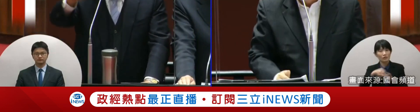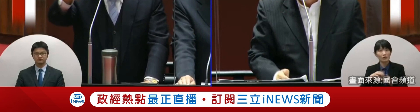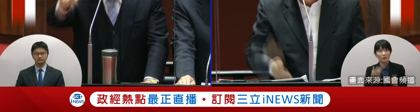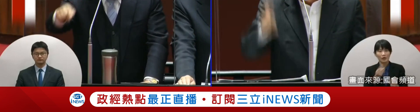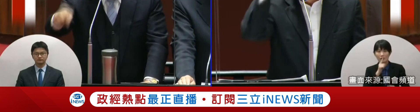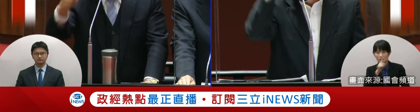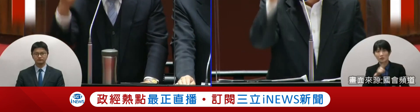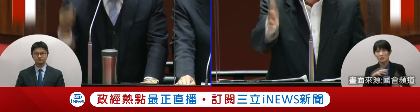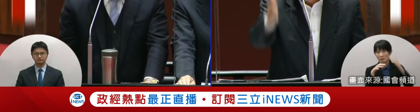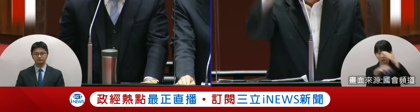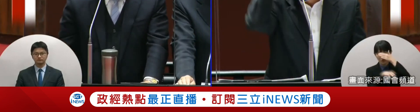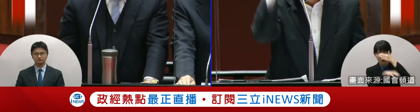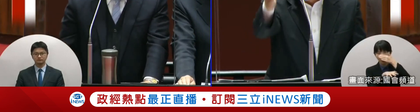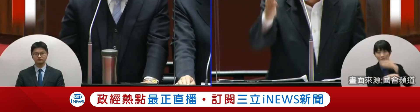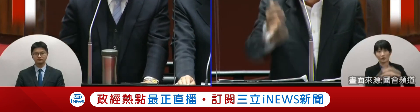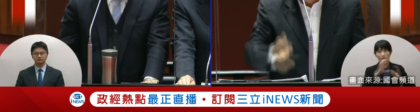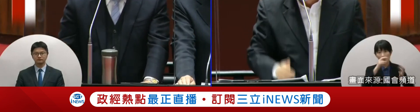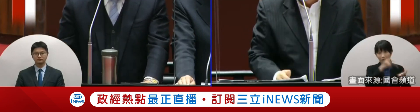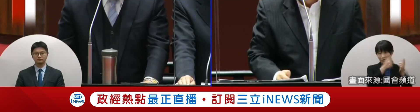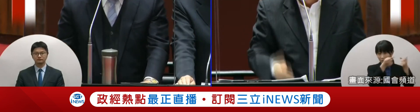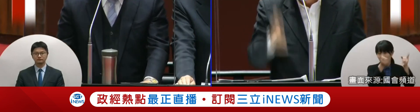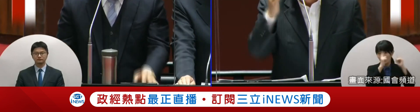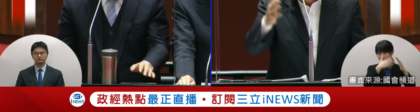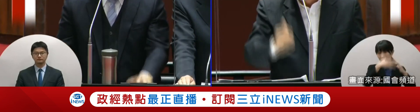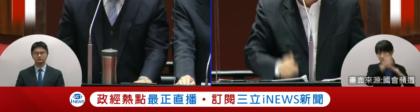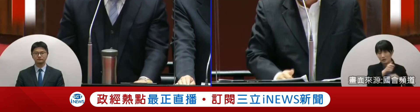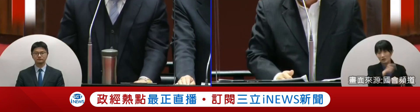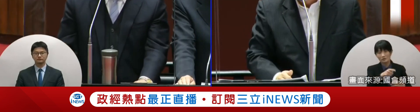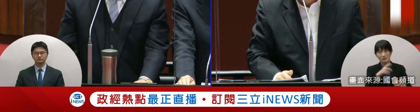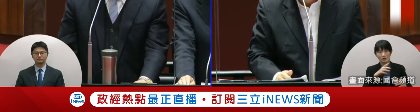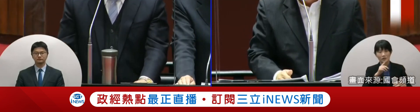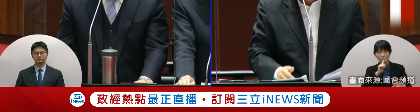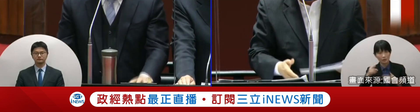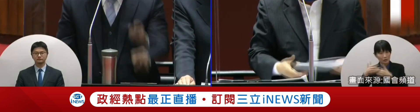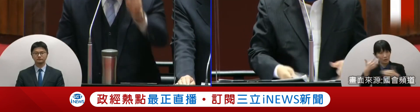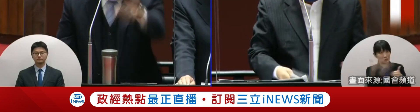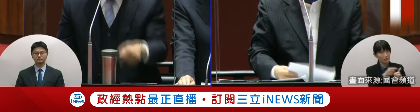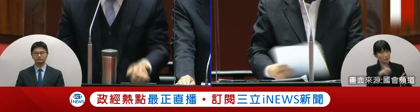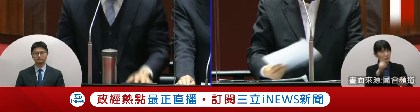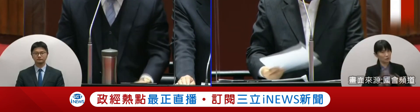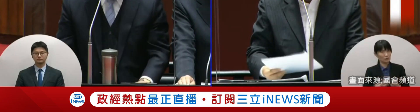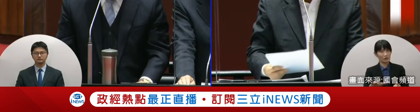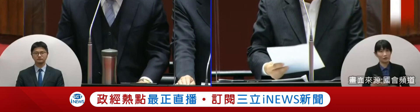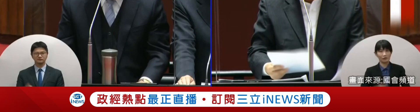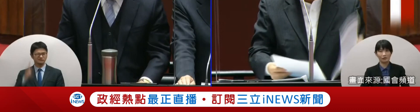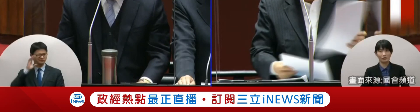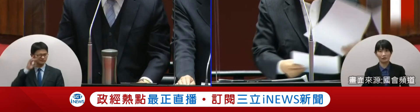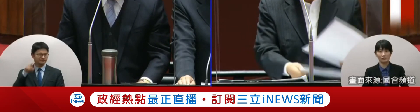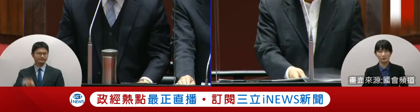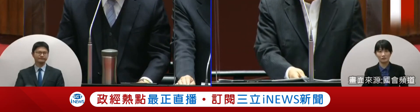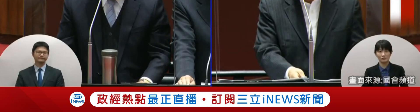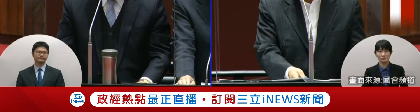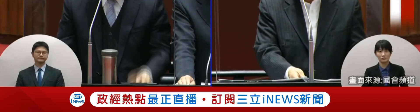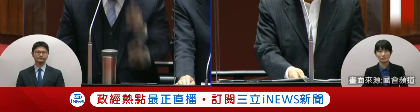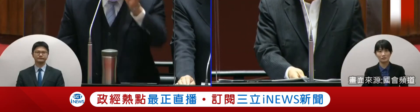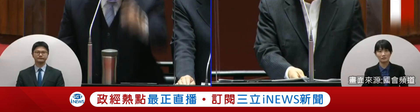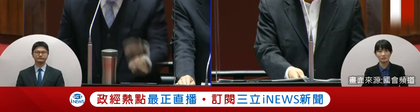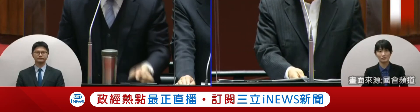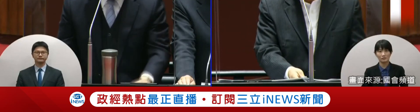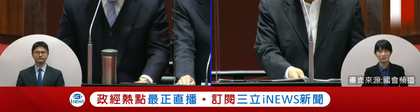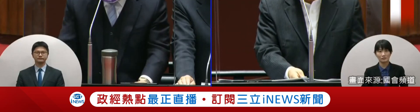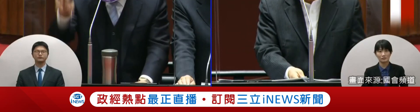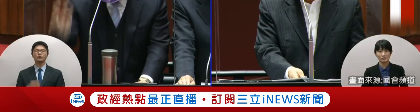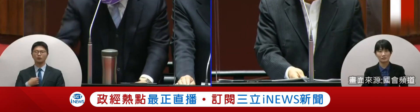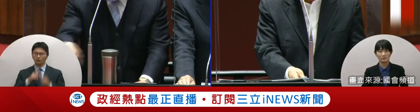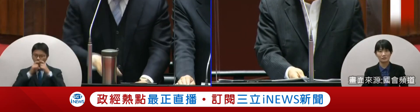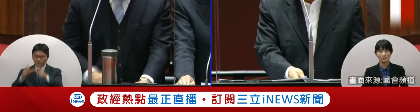抹红学校、抹红国立大学、抹红国立大学的校长，这样适合吗？ 吵死了！回答